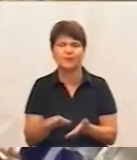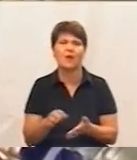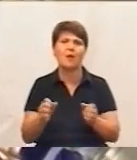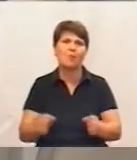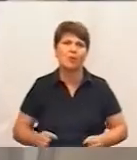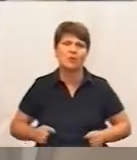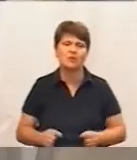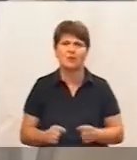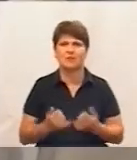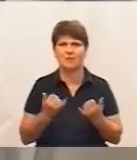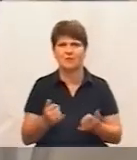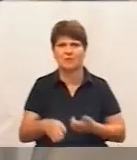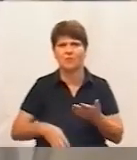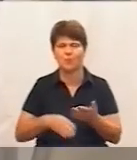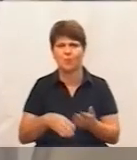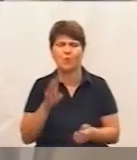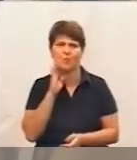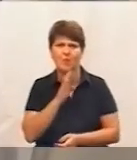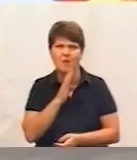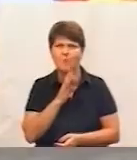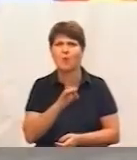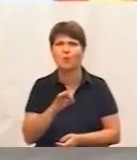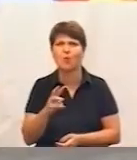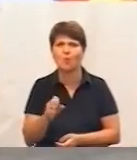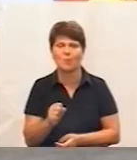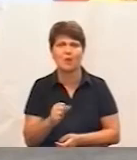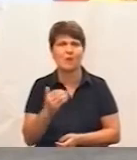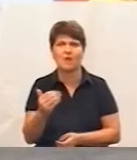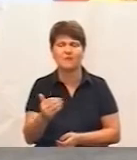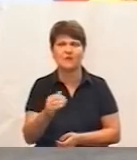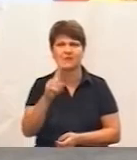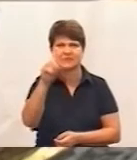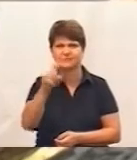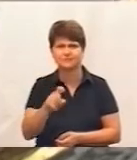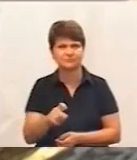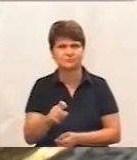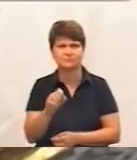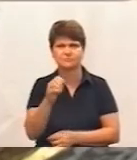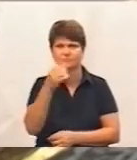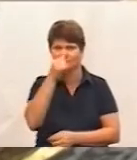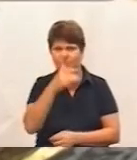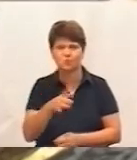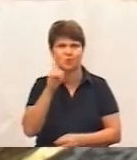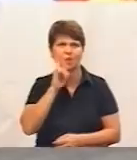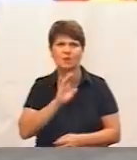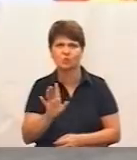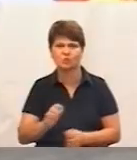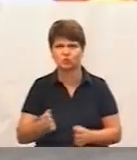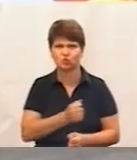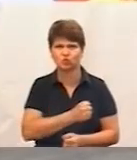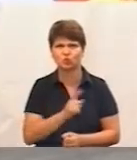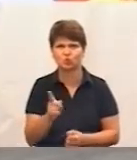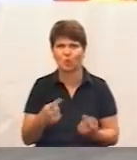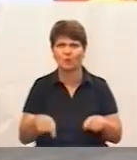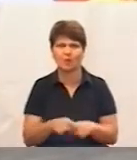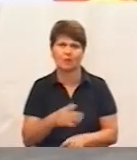допомогою мами для Роми небезпечно, каже Наталя. В мене Рома, він не тримає добре спинку. І йому незручно. Дуже шкода, що